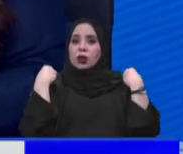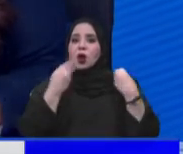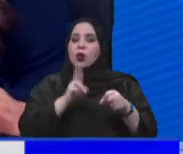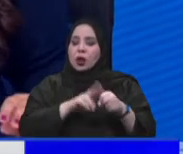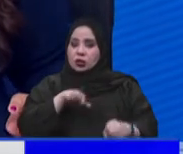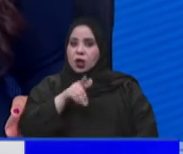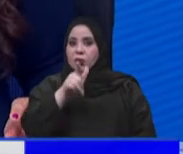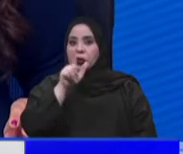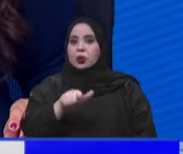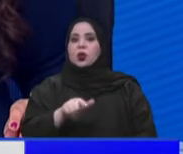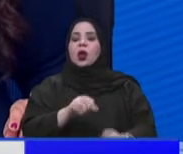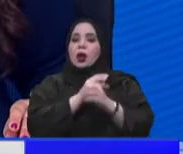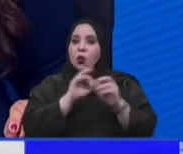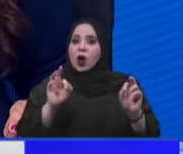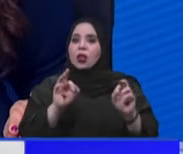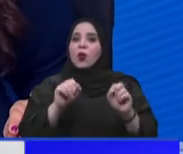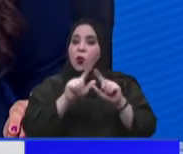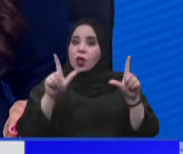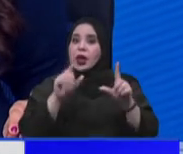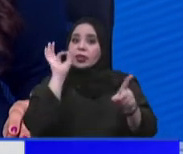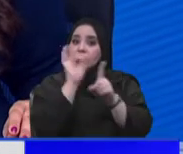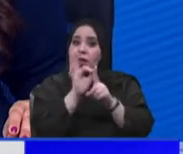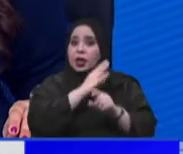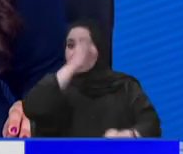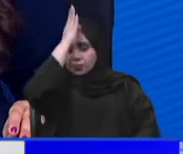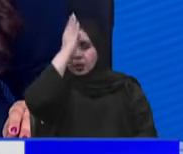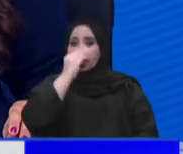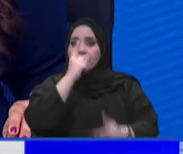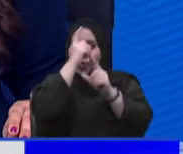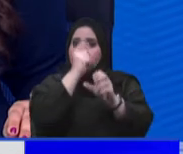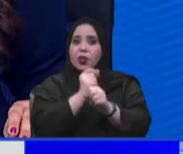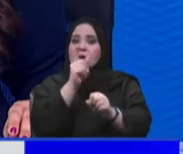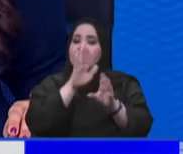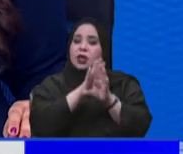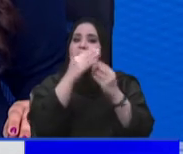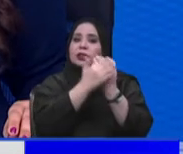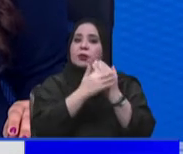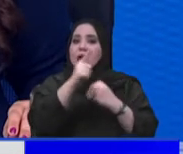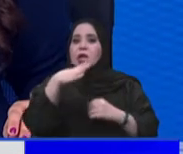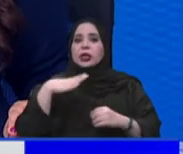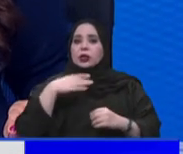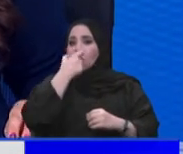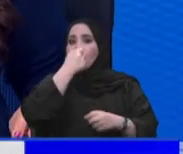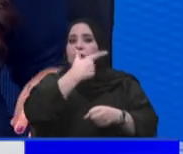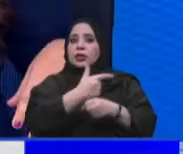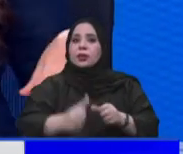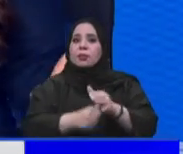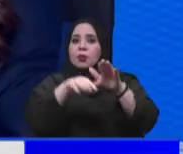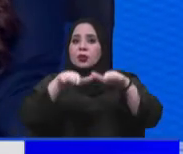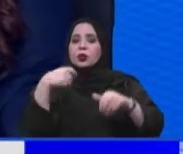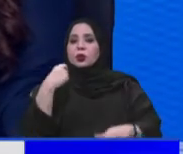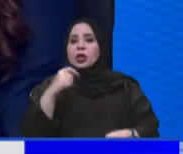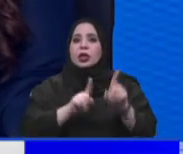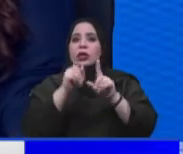نعم، وذلك تماشيا مع رؤية جلالة الملك المفدى وتطلعات واهتمام سمو ولي العهد رئيس مجلس الوزراء الاقتصادية للمساهمة